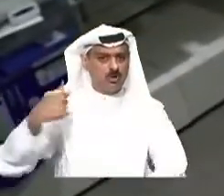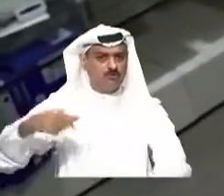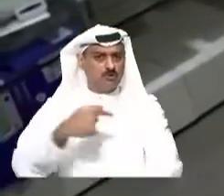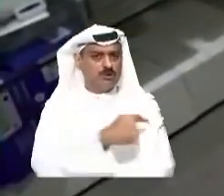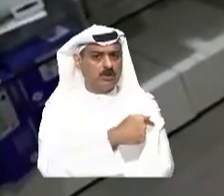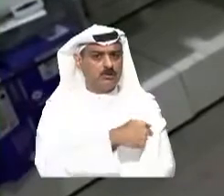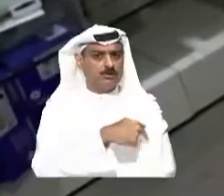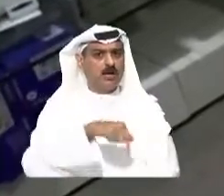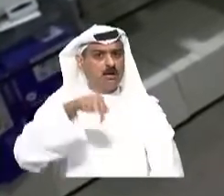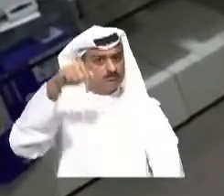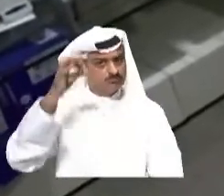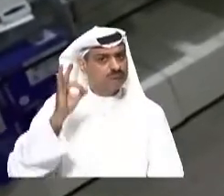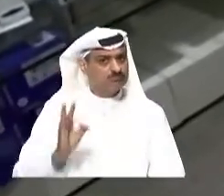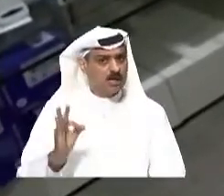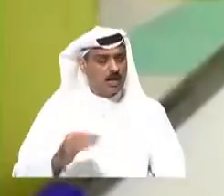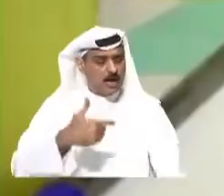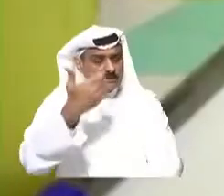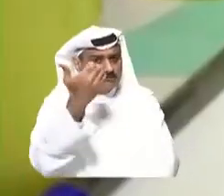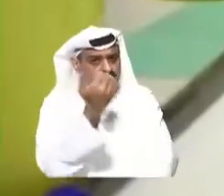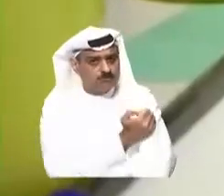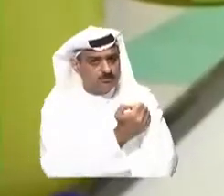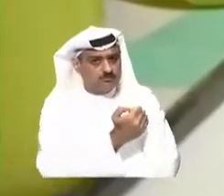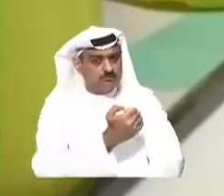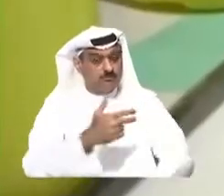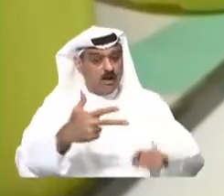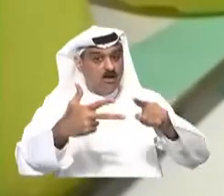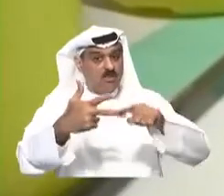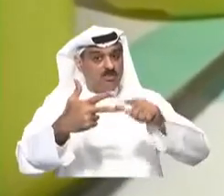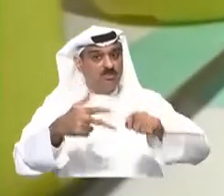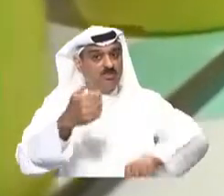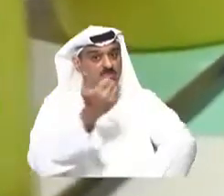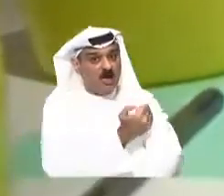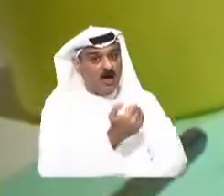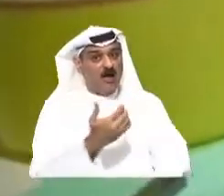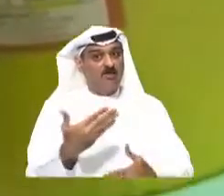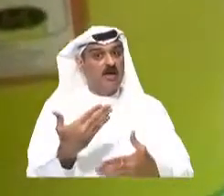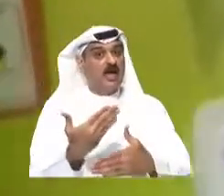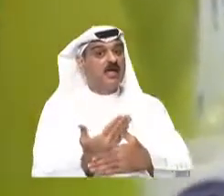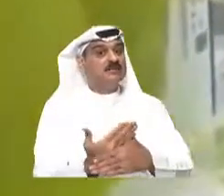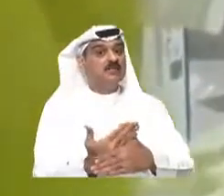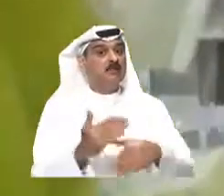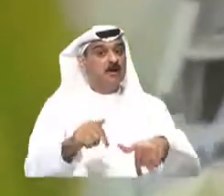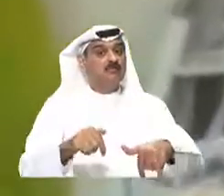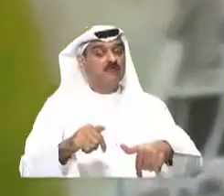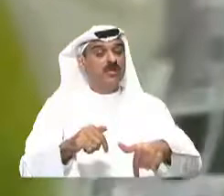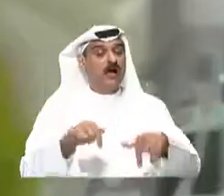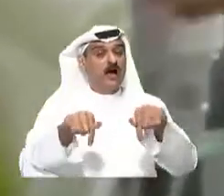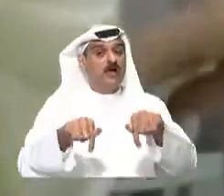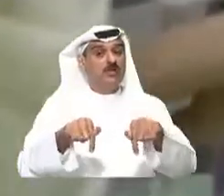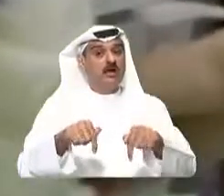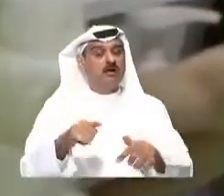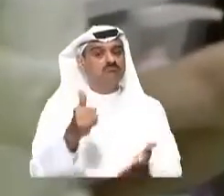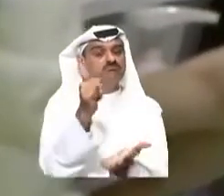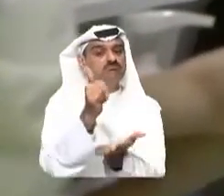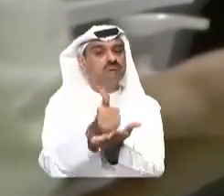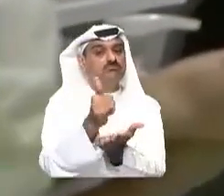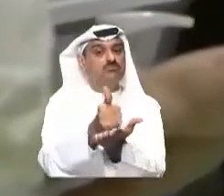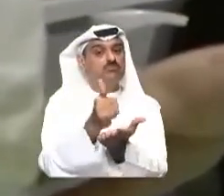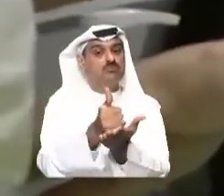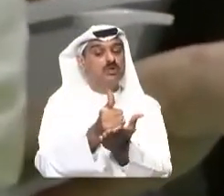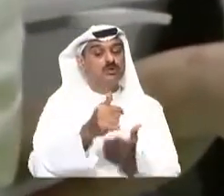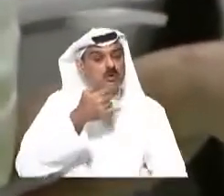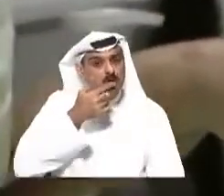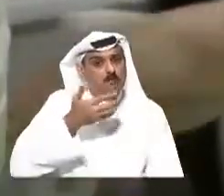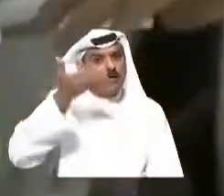لتلقي جرعات تعزيزية ضد فيروس كورونا المستجد من خلال مبدأ موحد، إلا أن الأولوية ستكون لكبار